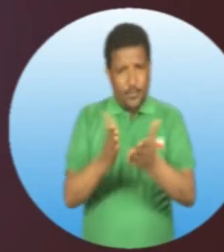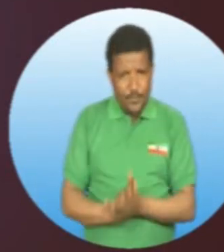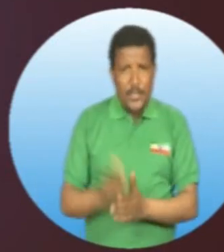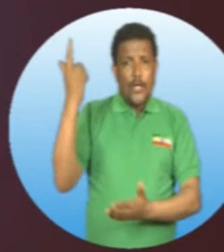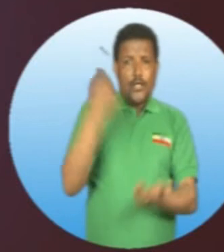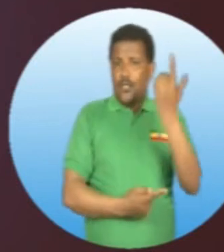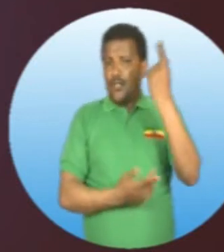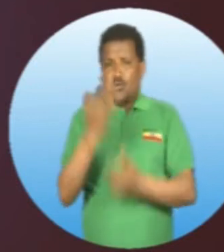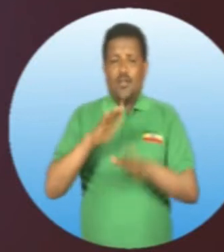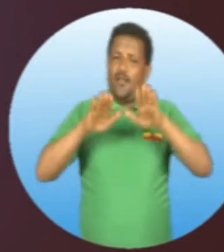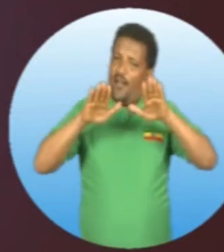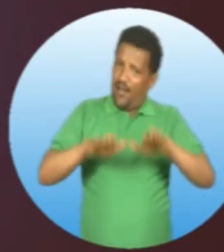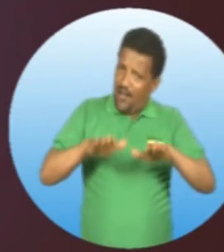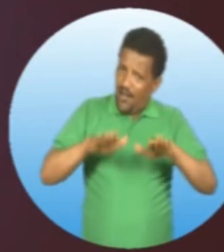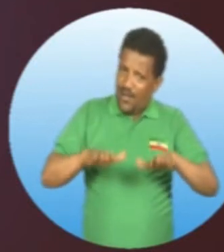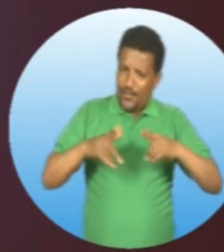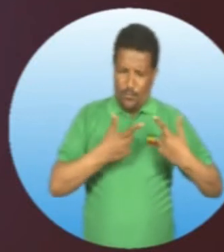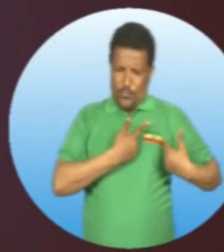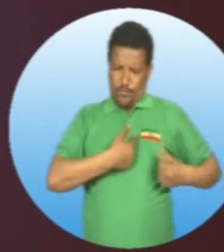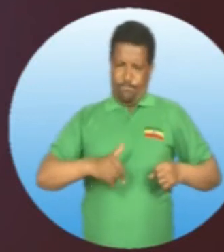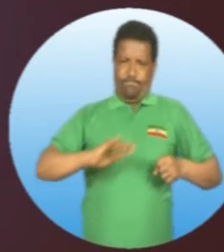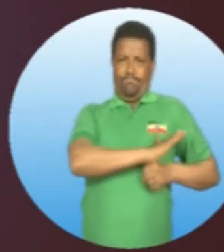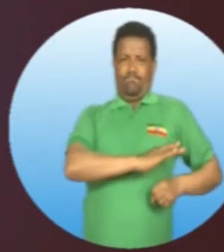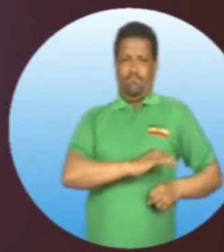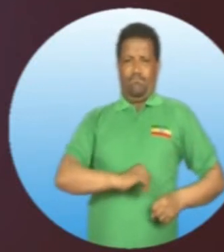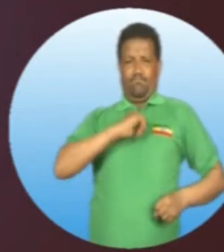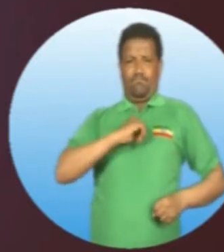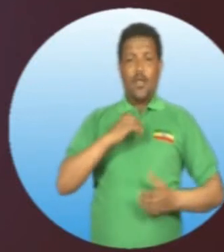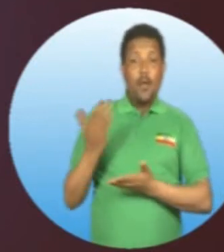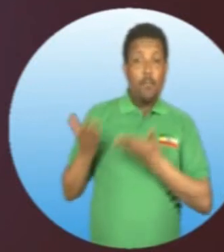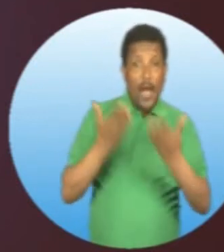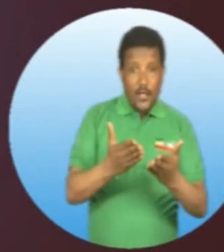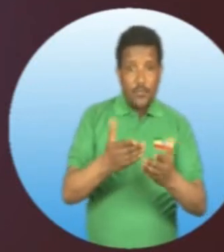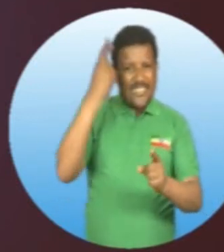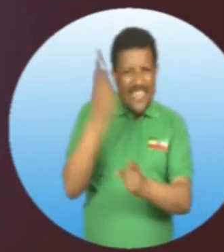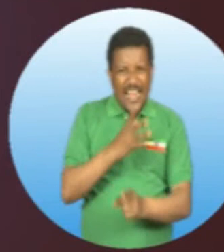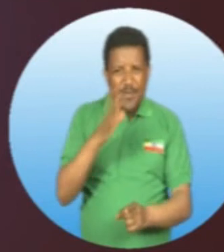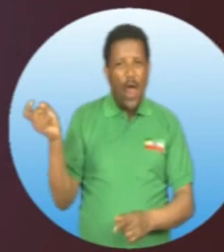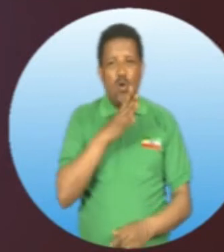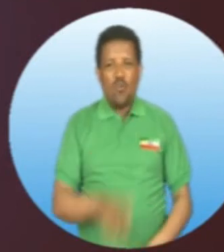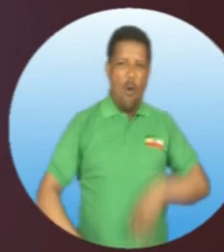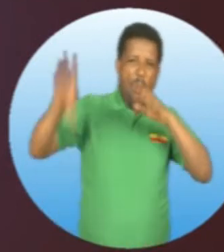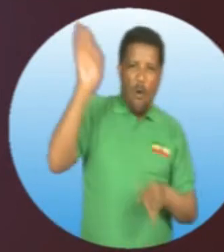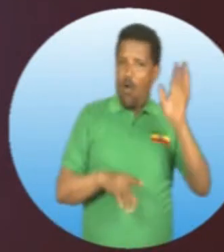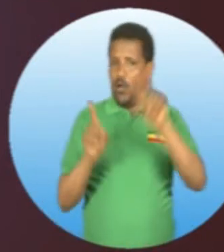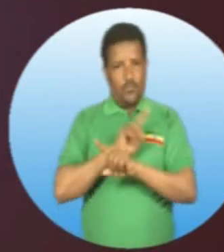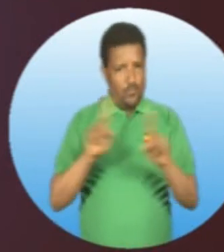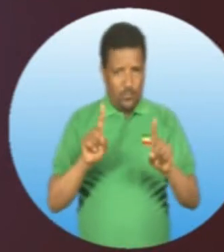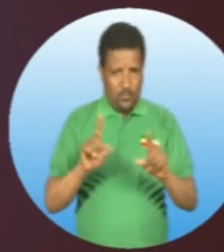ማቅረብ፣ ክርክሩን ረጋ ባለና በልበ ሙሉነት ማቅረብ፣ ተገቢ ያልሆነ